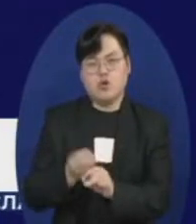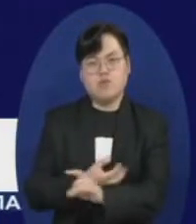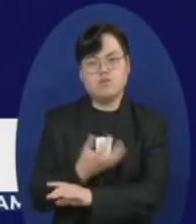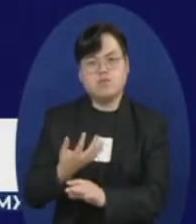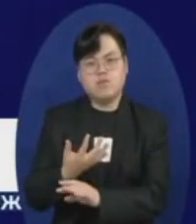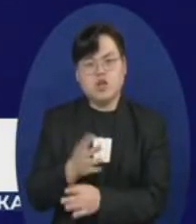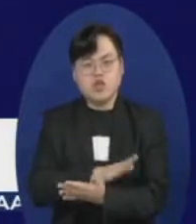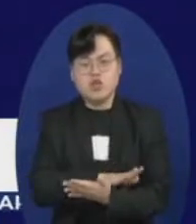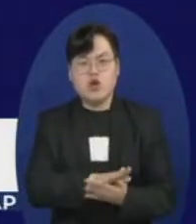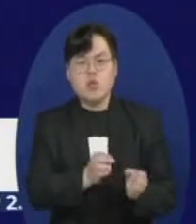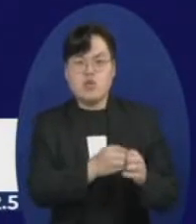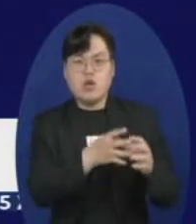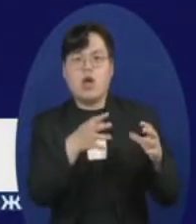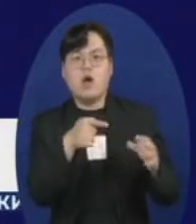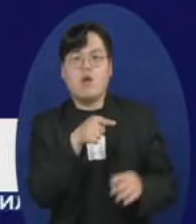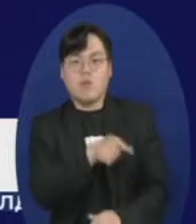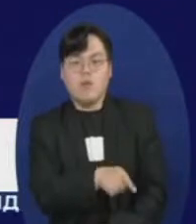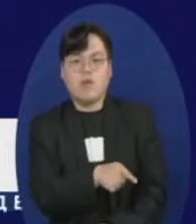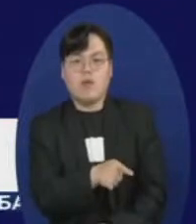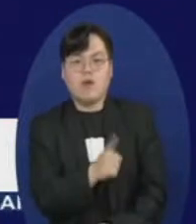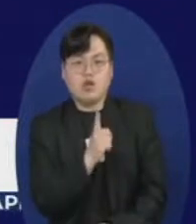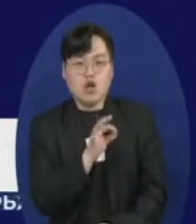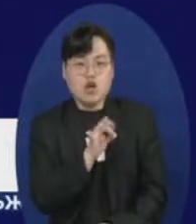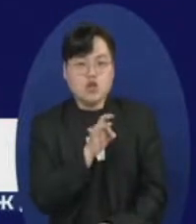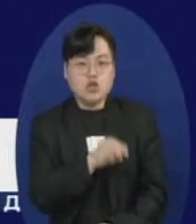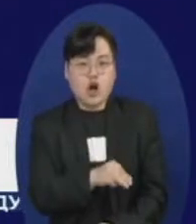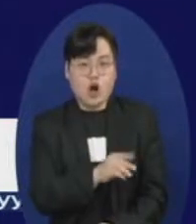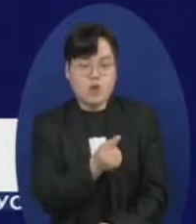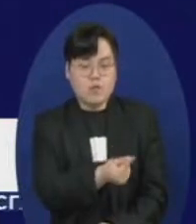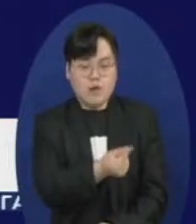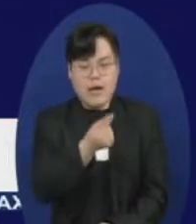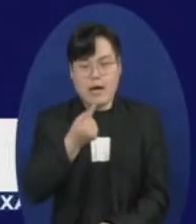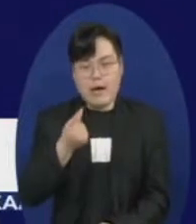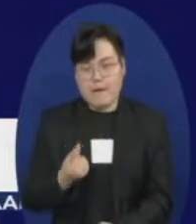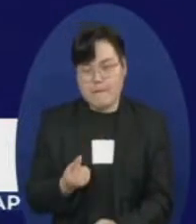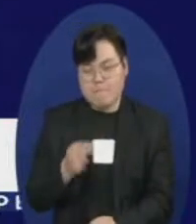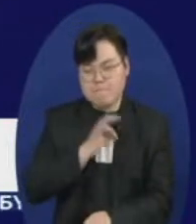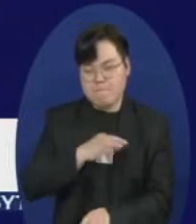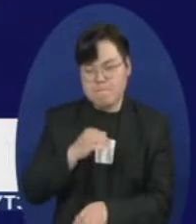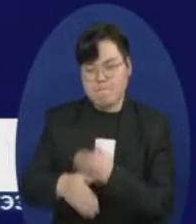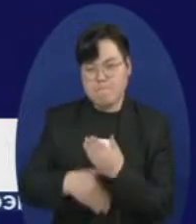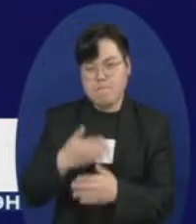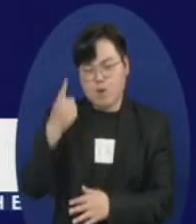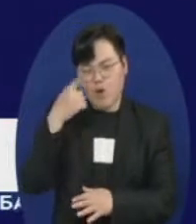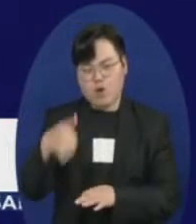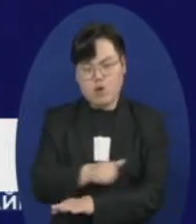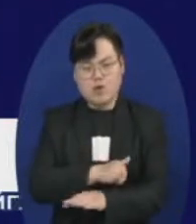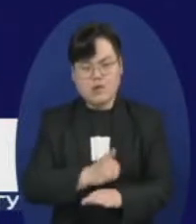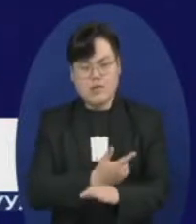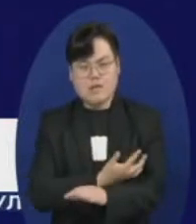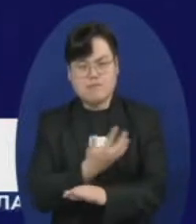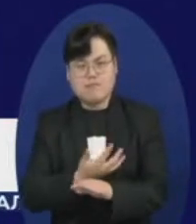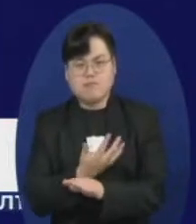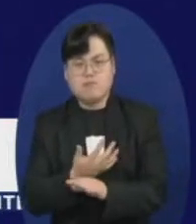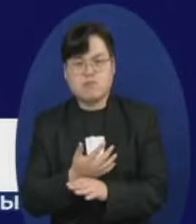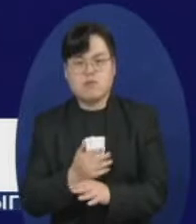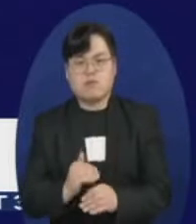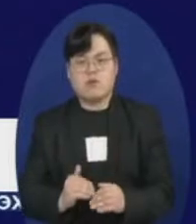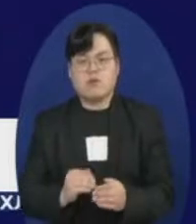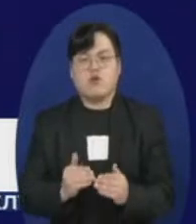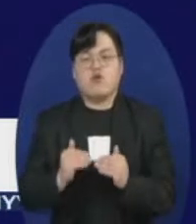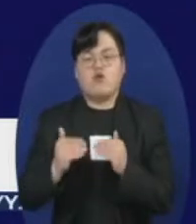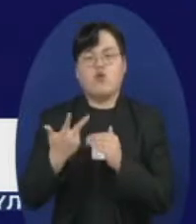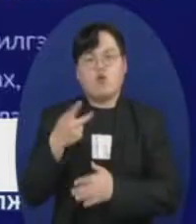шимэгдэл. Энэ данцхан сортыг бид нар үүсгэж чадсанараа Монголын газар тариалангийн өсөлтөх чадварыг 3 дахин нэмгэж чадж байгаа